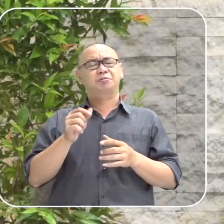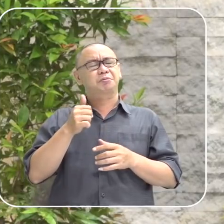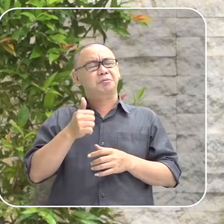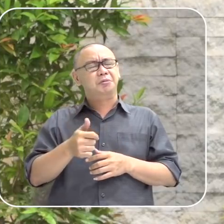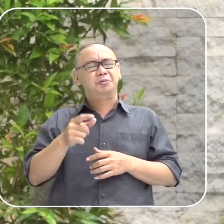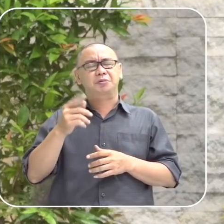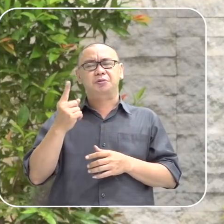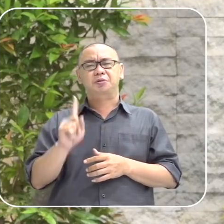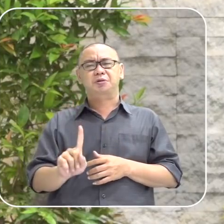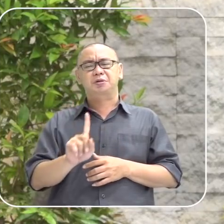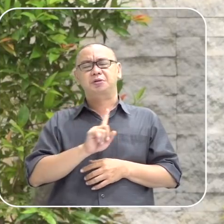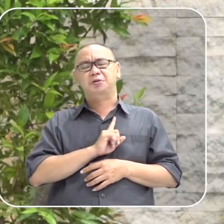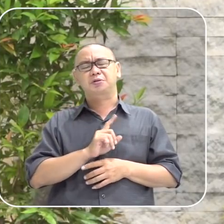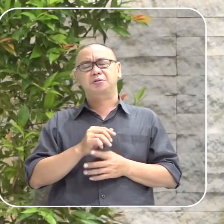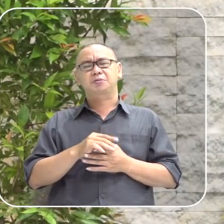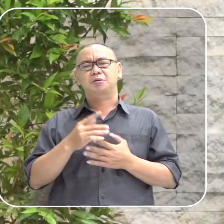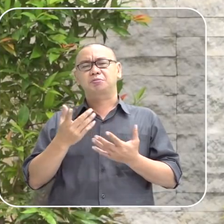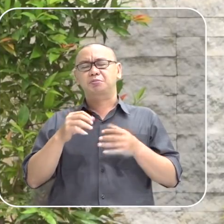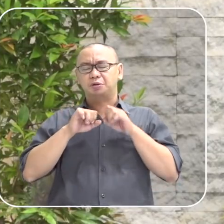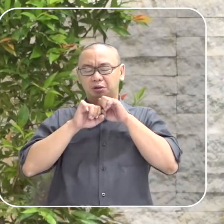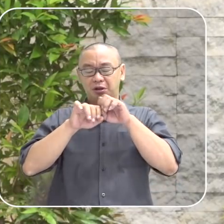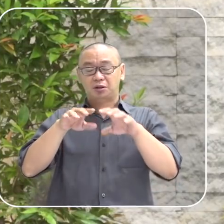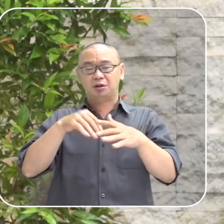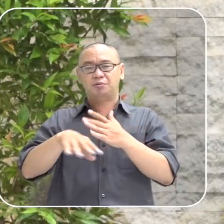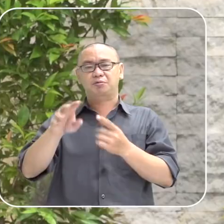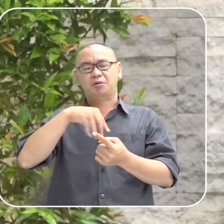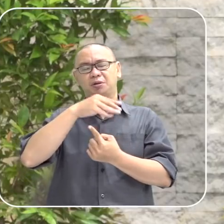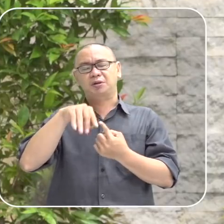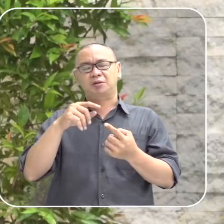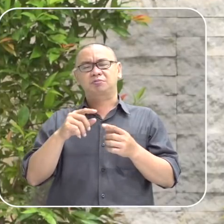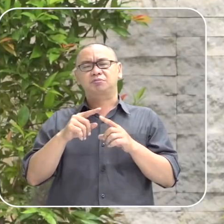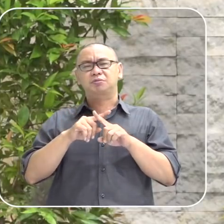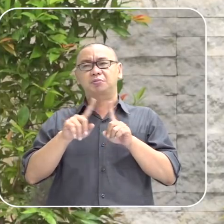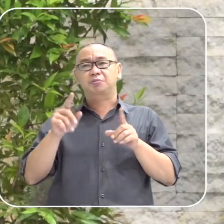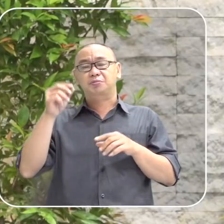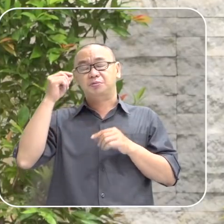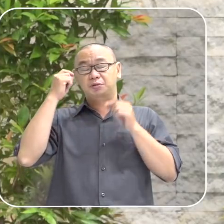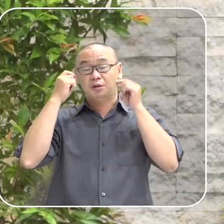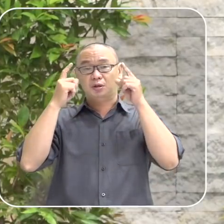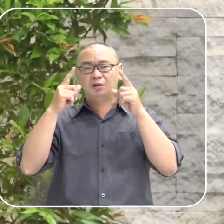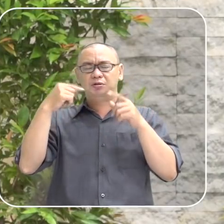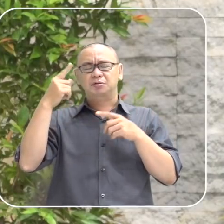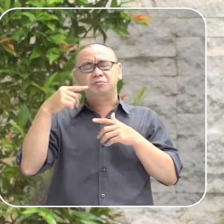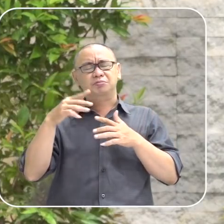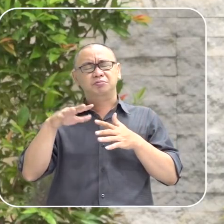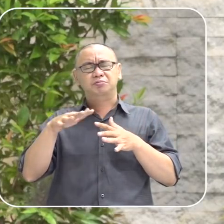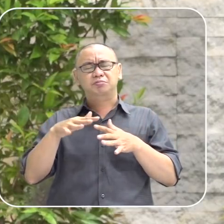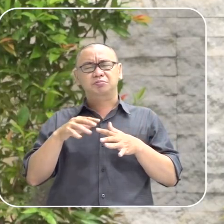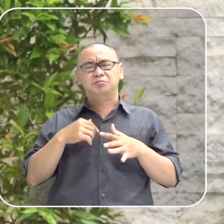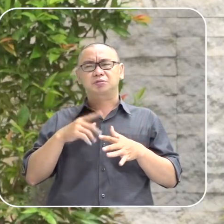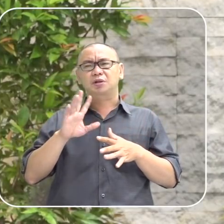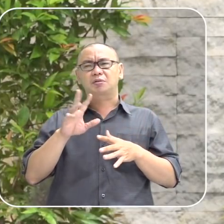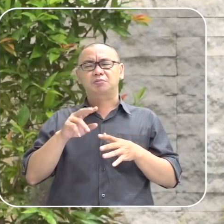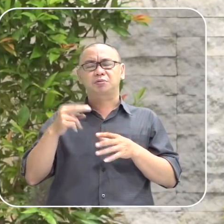juga berkat di dalam keluarga. Namun kami juga sadar seringkali kami belum bertanggung jawab di dalam